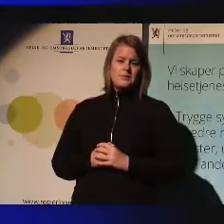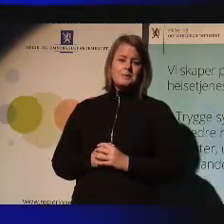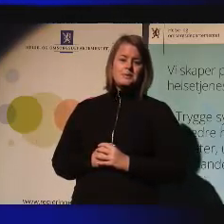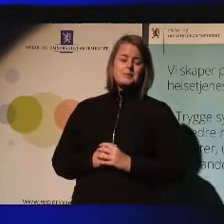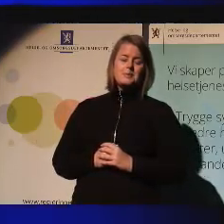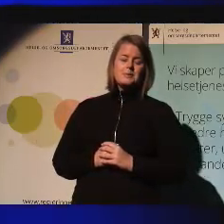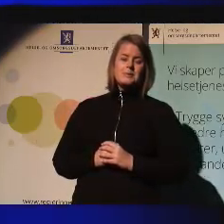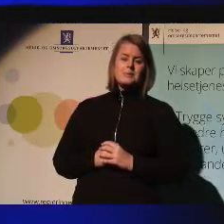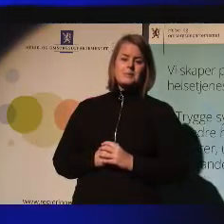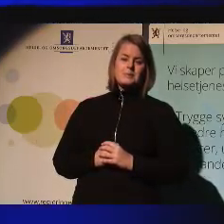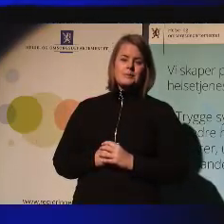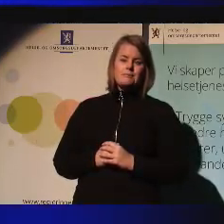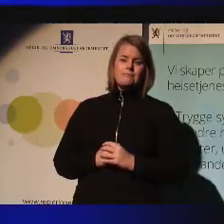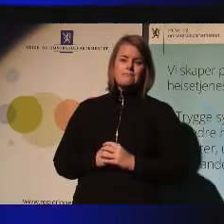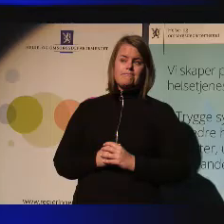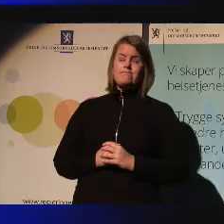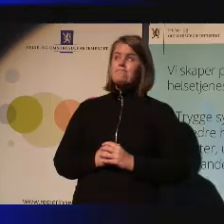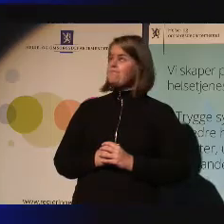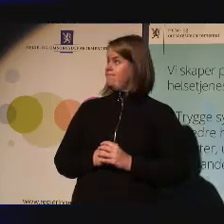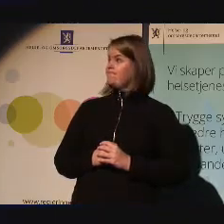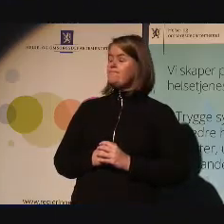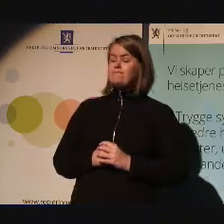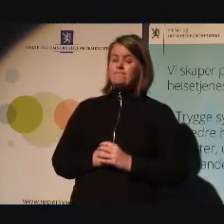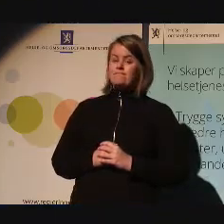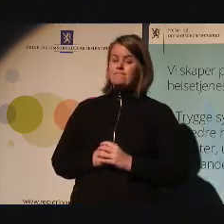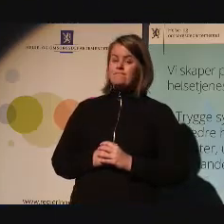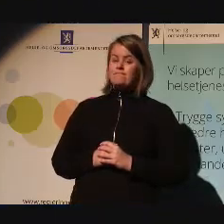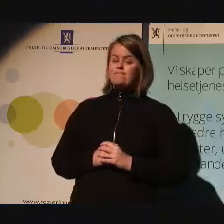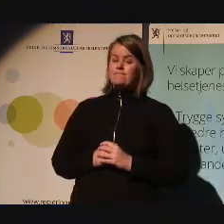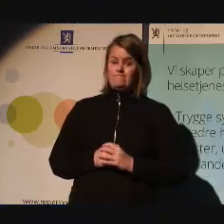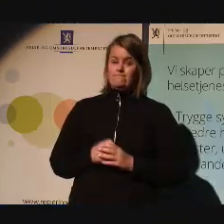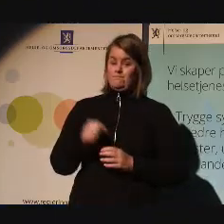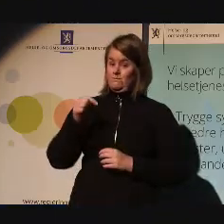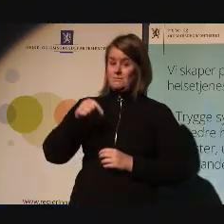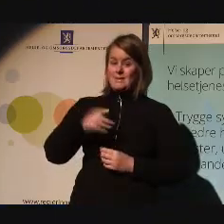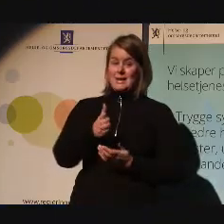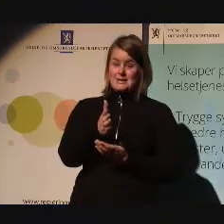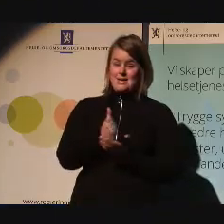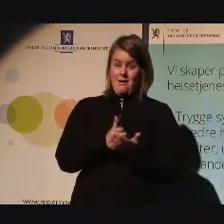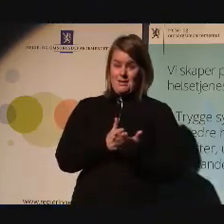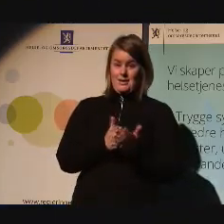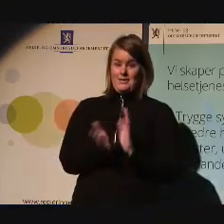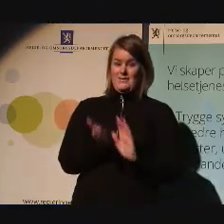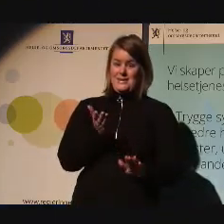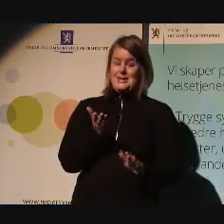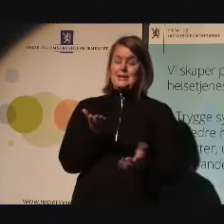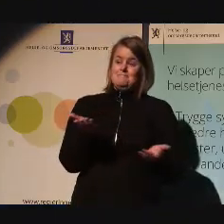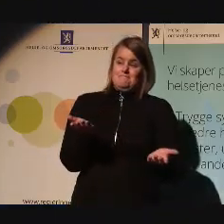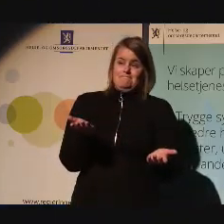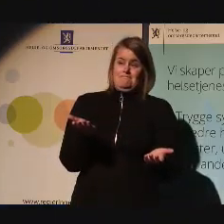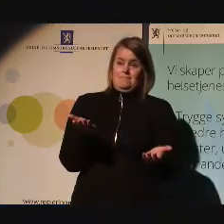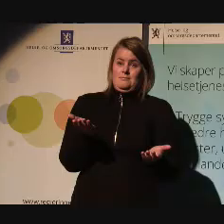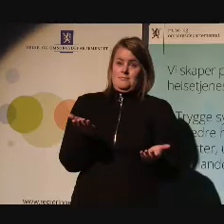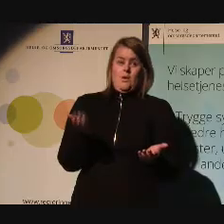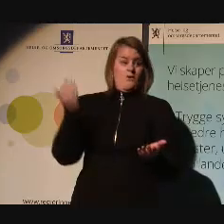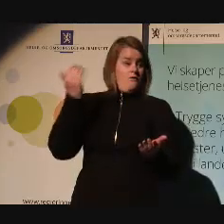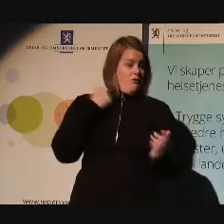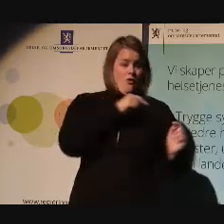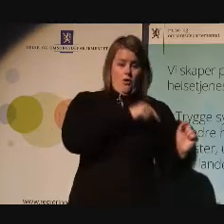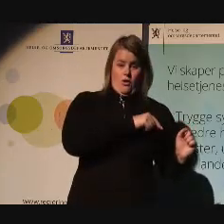Denne saken har gjort at vi kan ikke fortsette som før, og vi